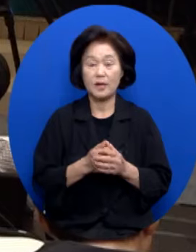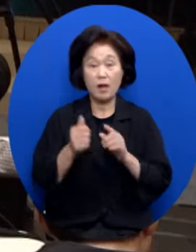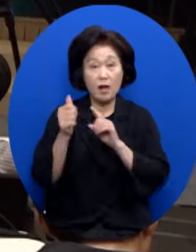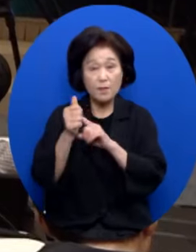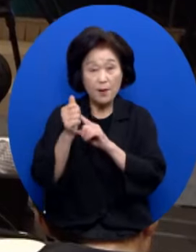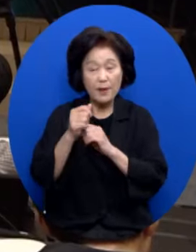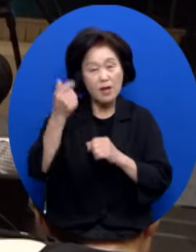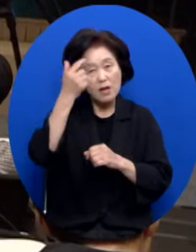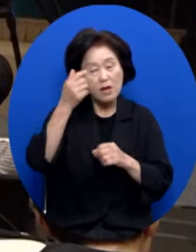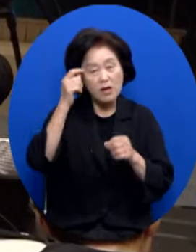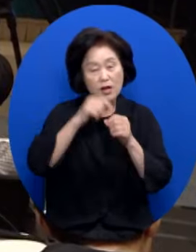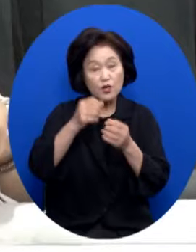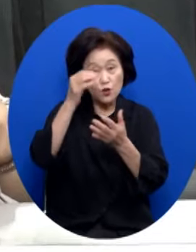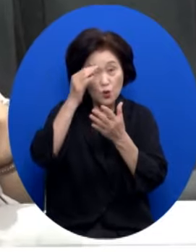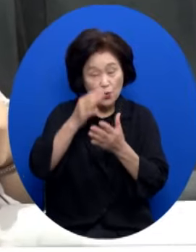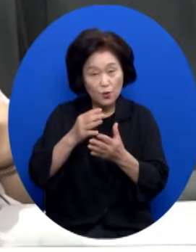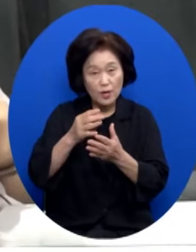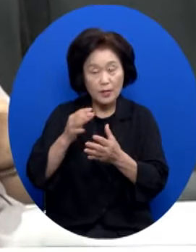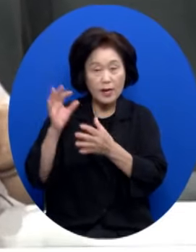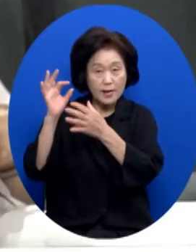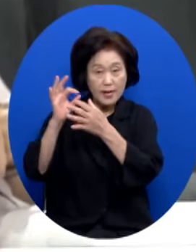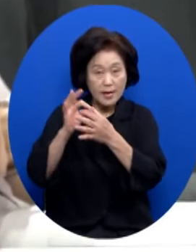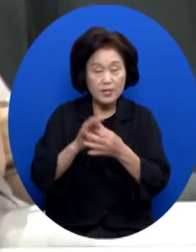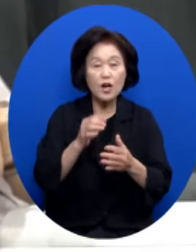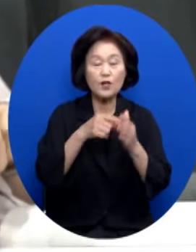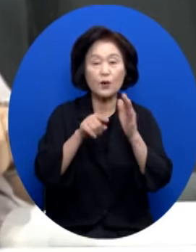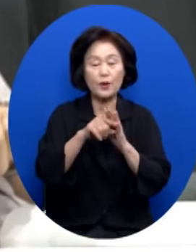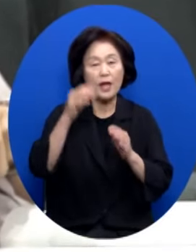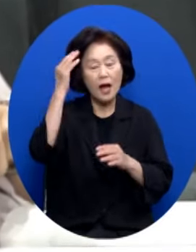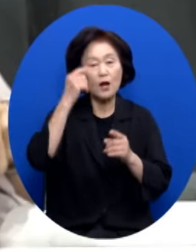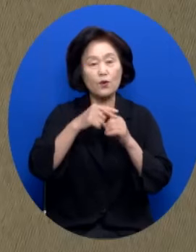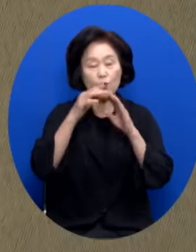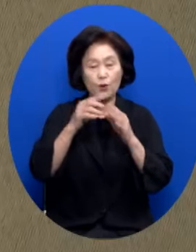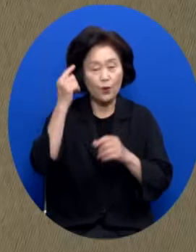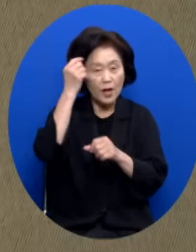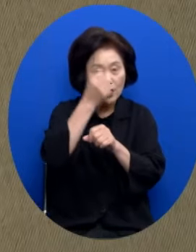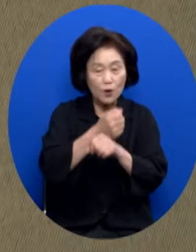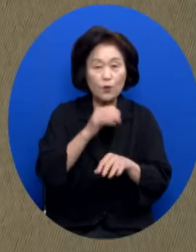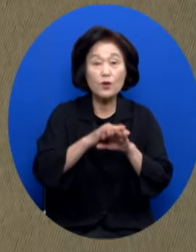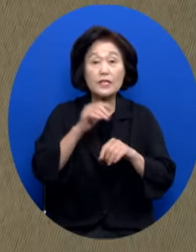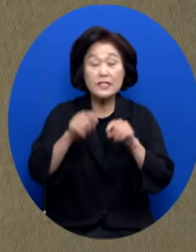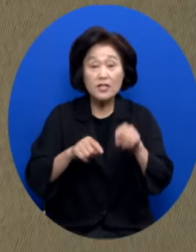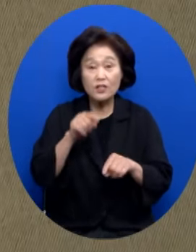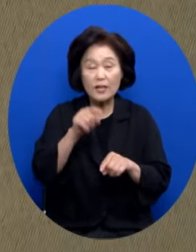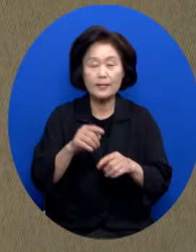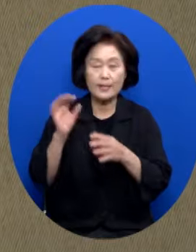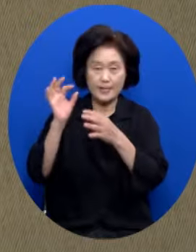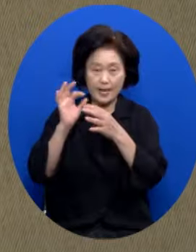켈러의 영적 유산을 이어가기 위한 한국 교회의 연구와 실천적